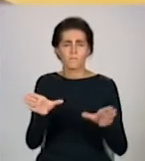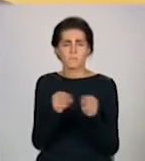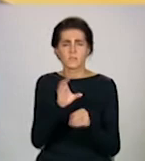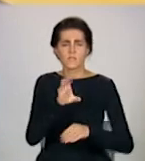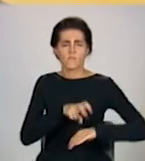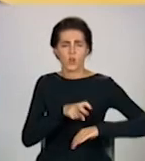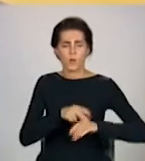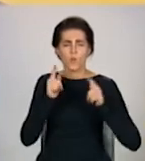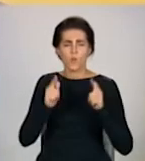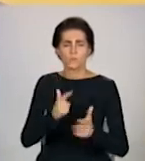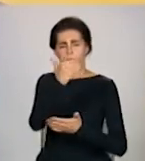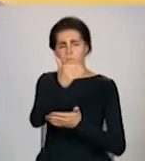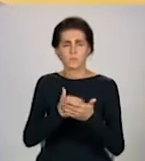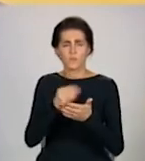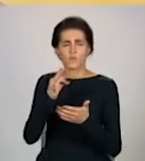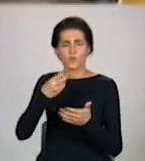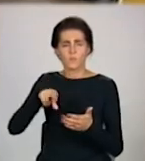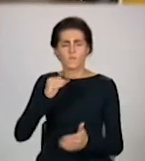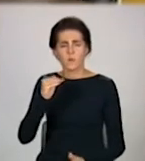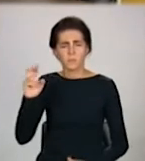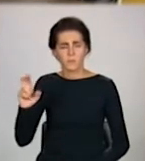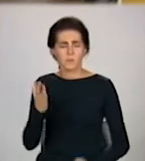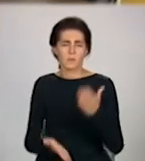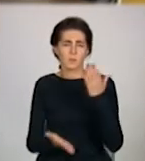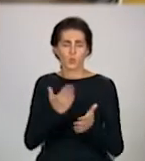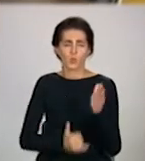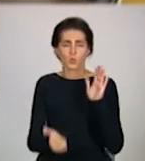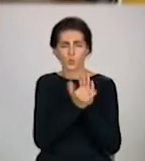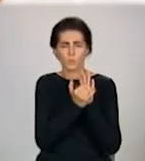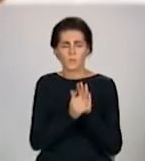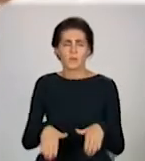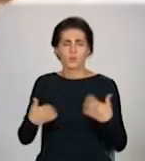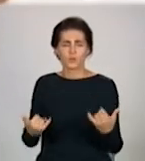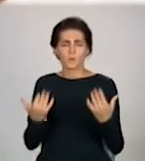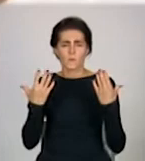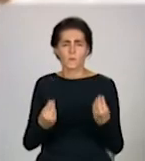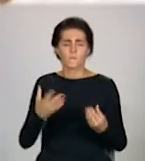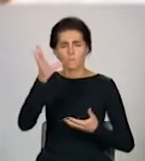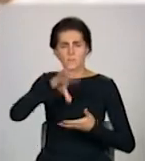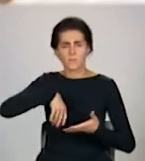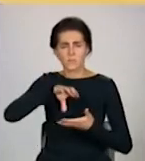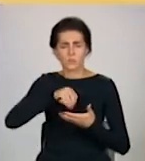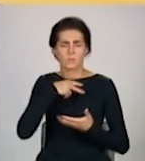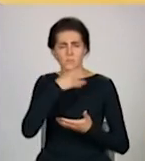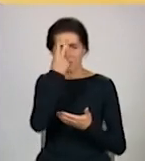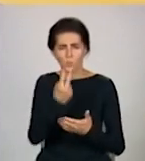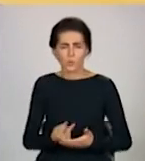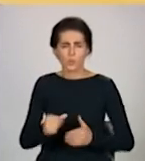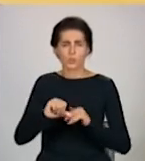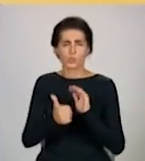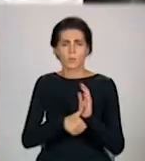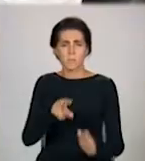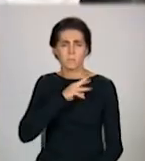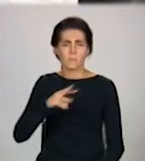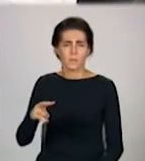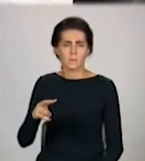можна на странице фонду Ріната Ахметова в Facebook, а також в YouTube. На сьогоднішній день охвати на діджитал-площадках составляють більше 16